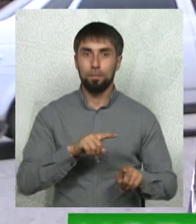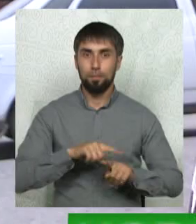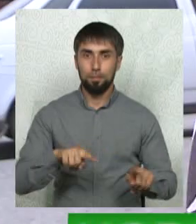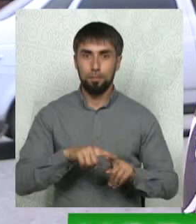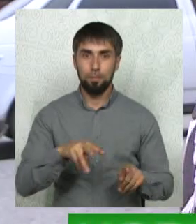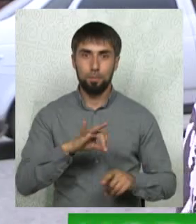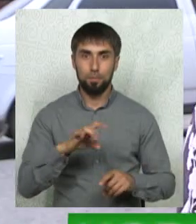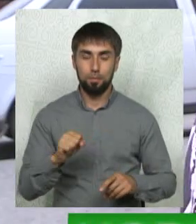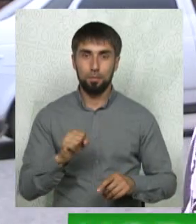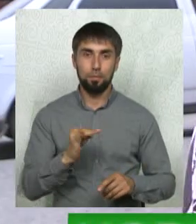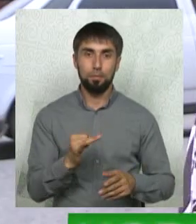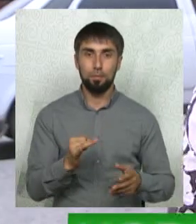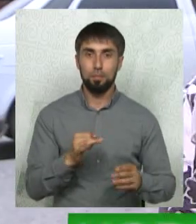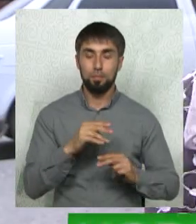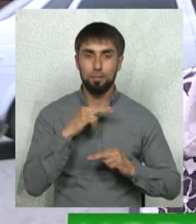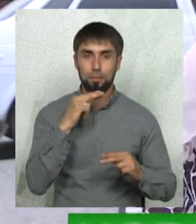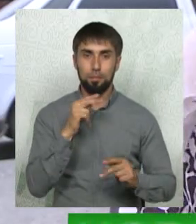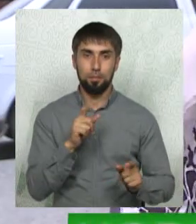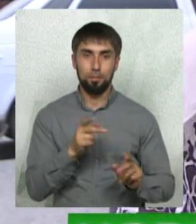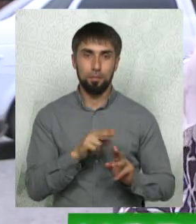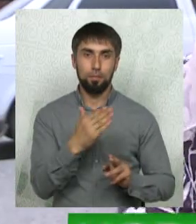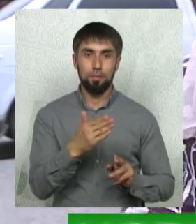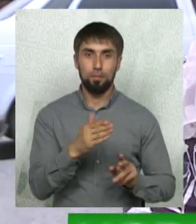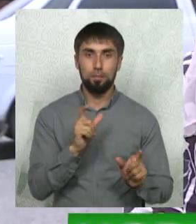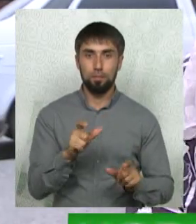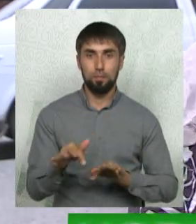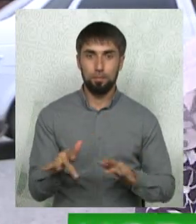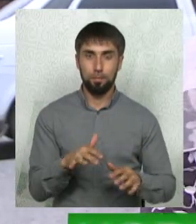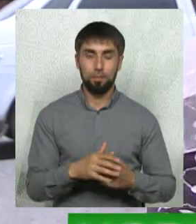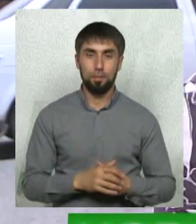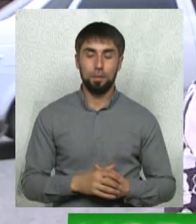мер, соблюдение ограничительных мероприятий,